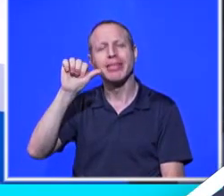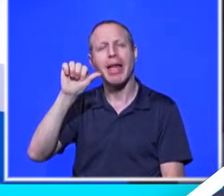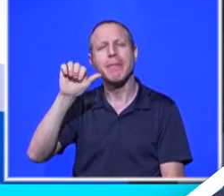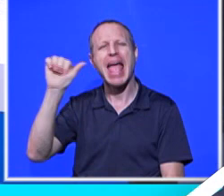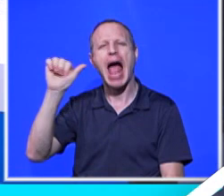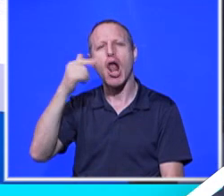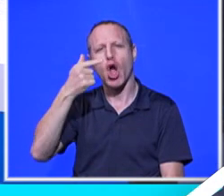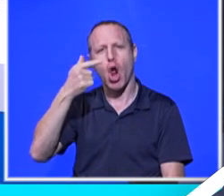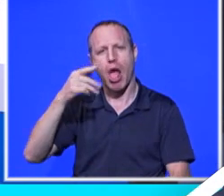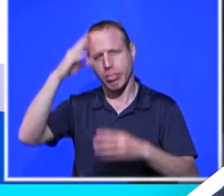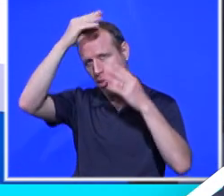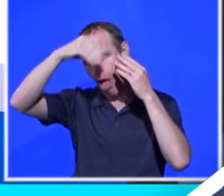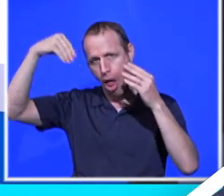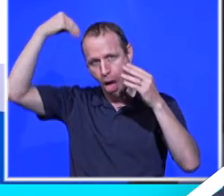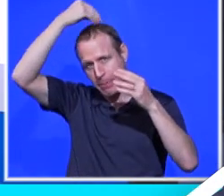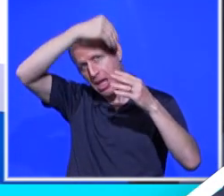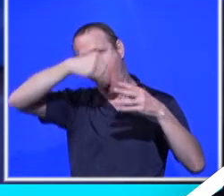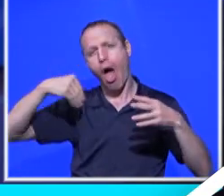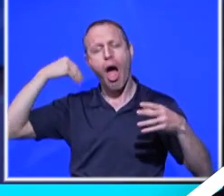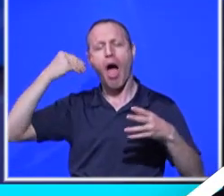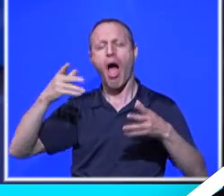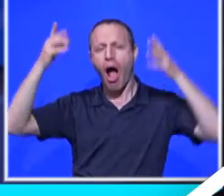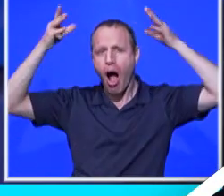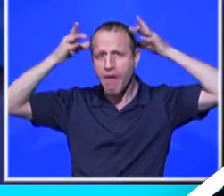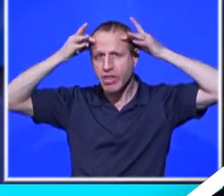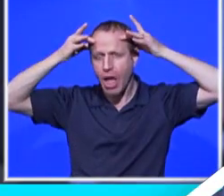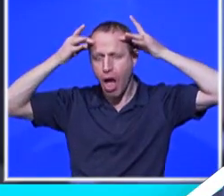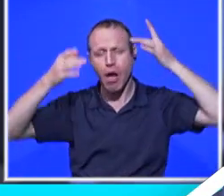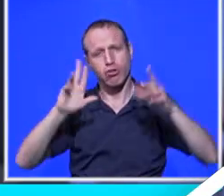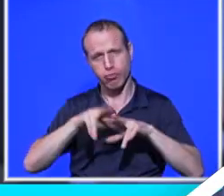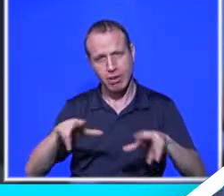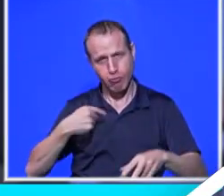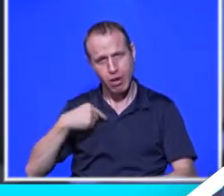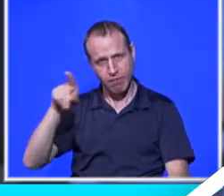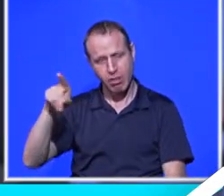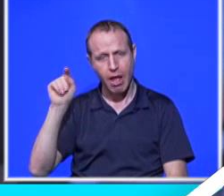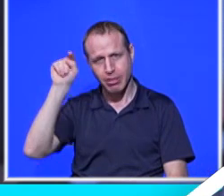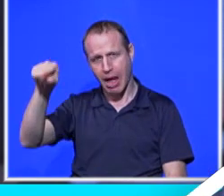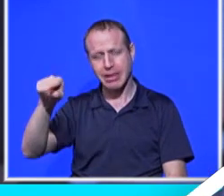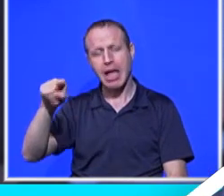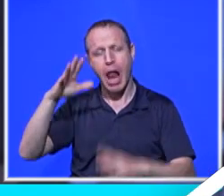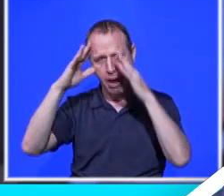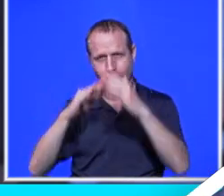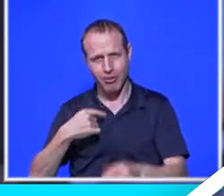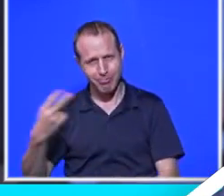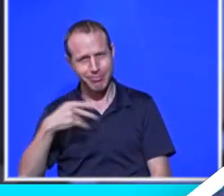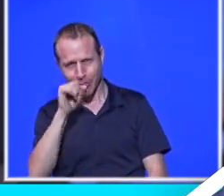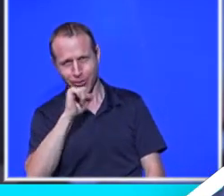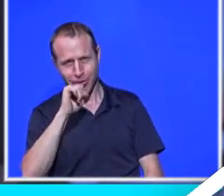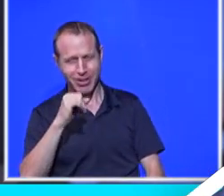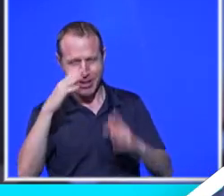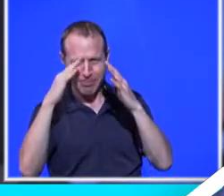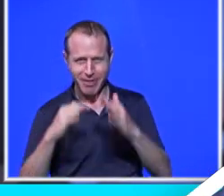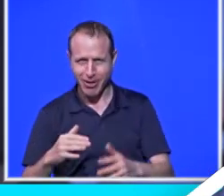בגלביה וקפיה כפרה עליך? אתה יודע, יש מצב שאני ואתה בסוף נגיע גם ללבנון, גם לביירות. אנחנו נעשה דואט בלבנון. וביתר,